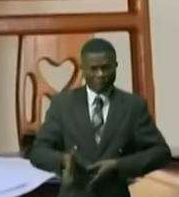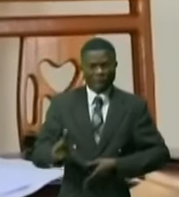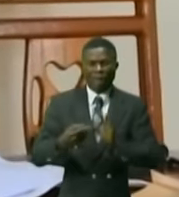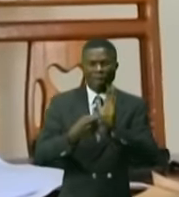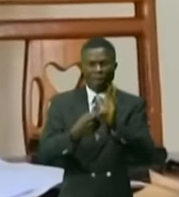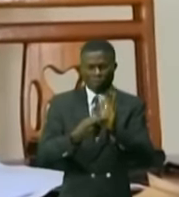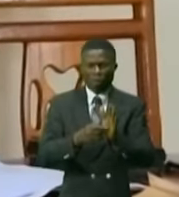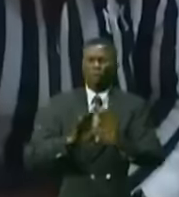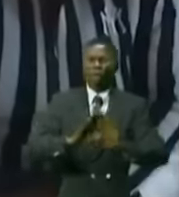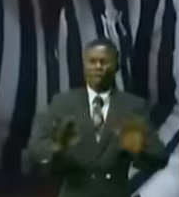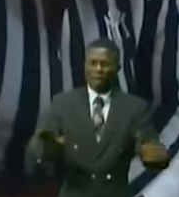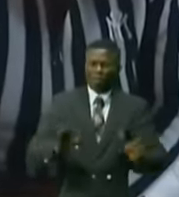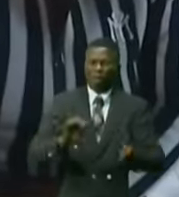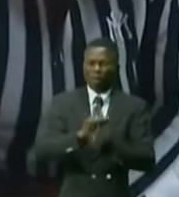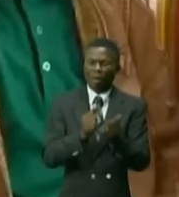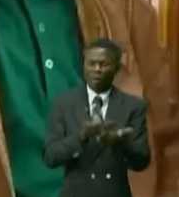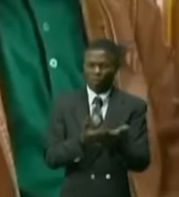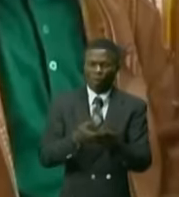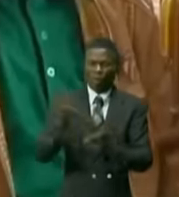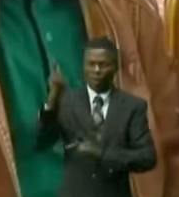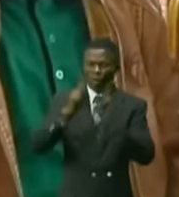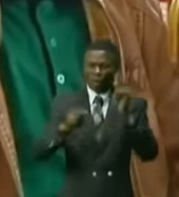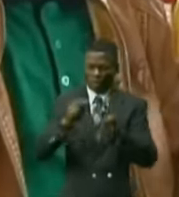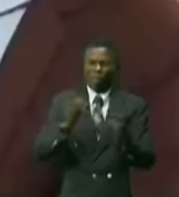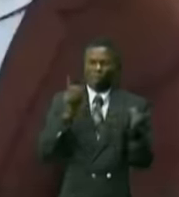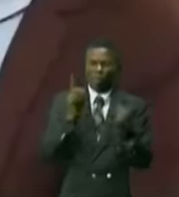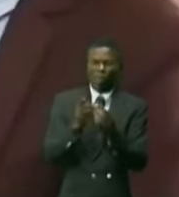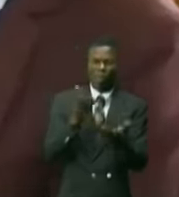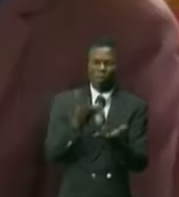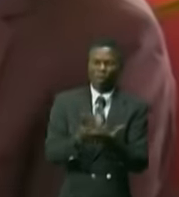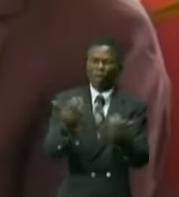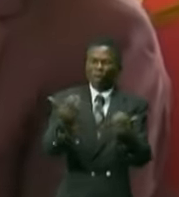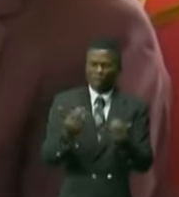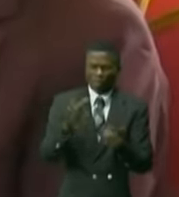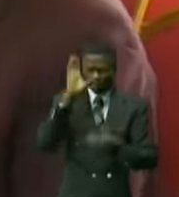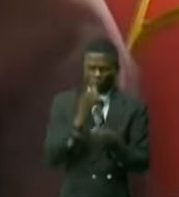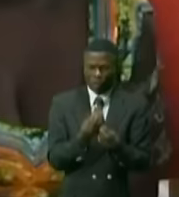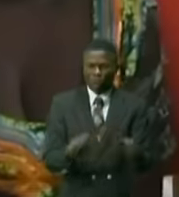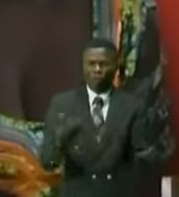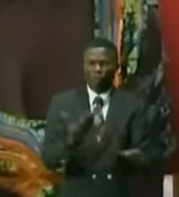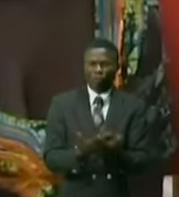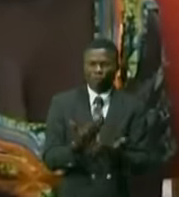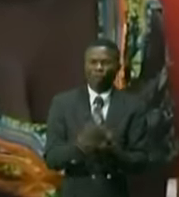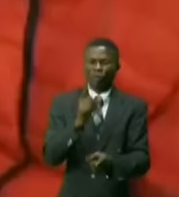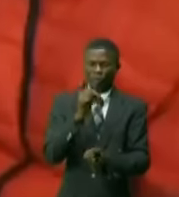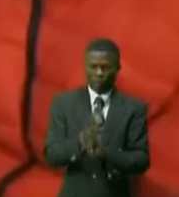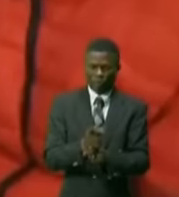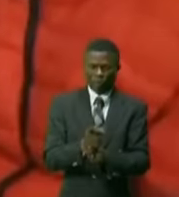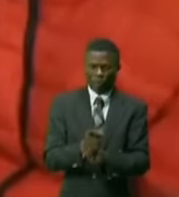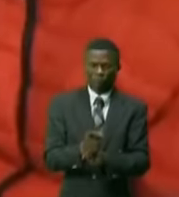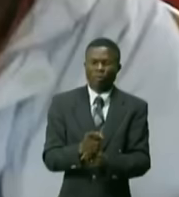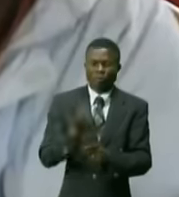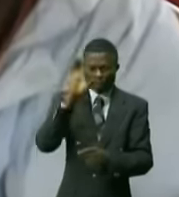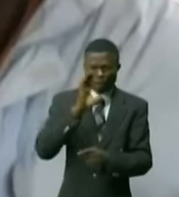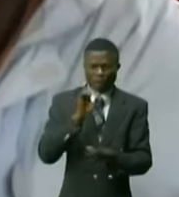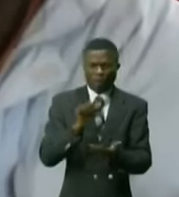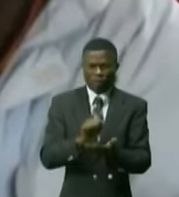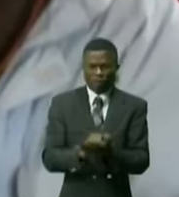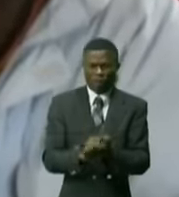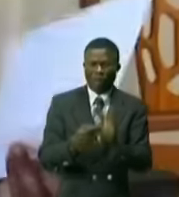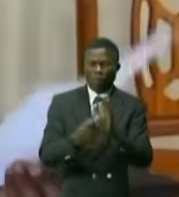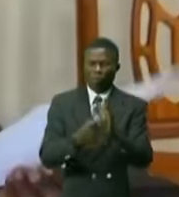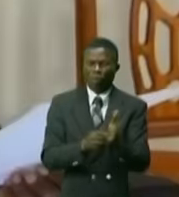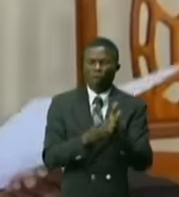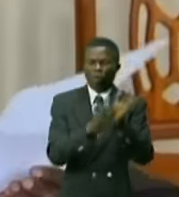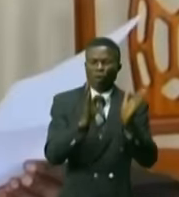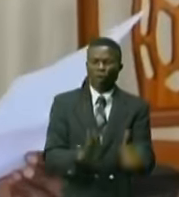sa sensibilité aux défis auxquels la population est confrontée et sa volonté de trouver des solutions concrètes. Cette démarche témoigne aussi de son